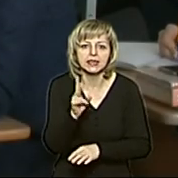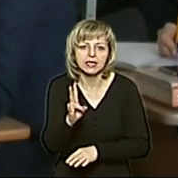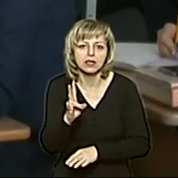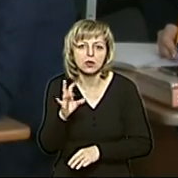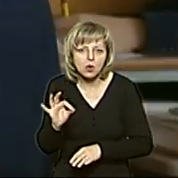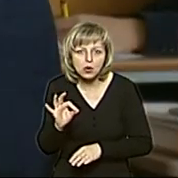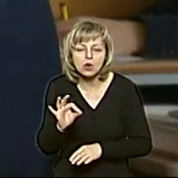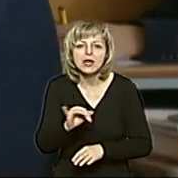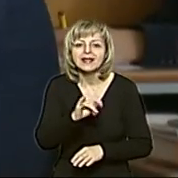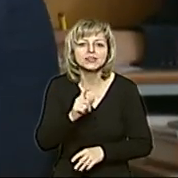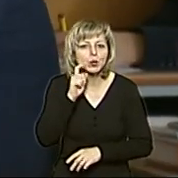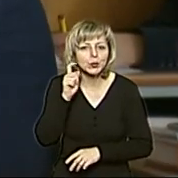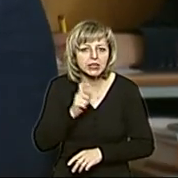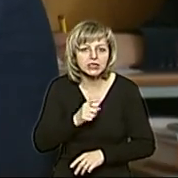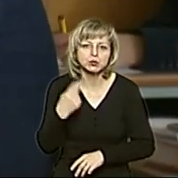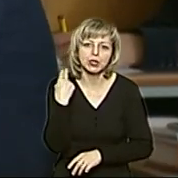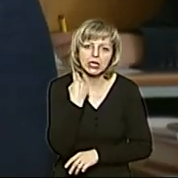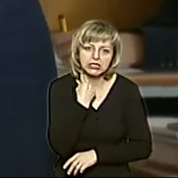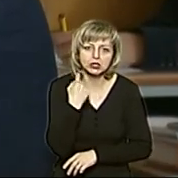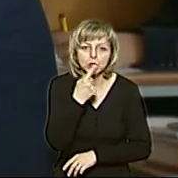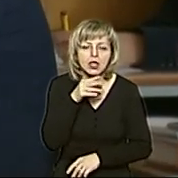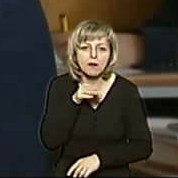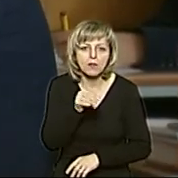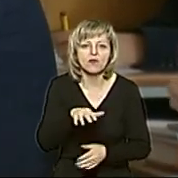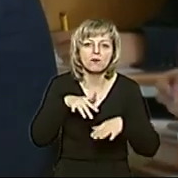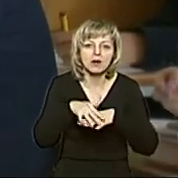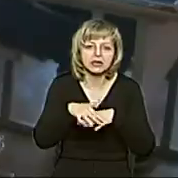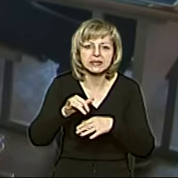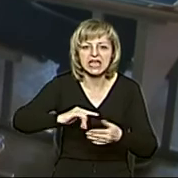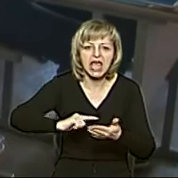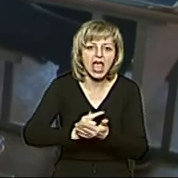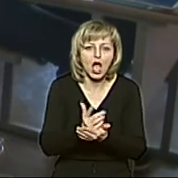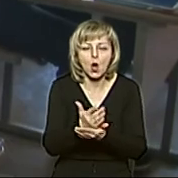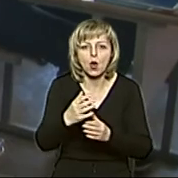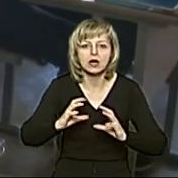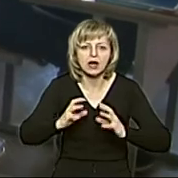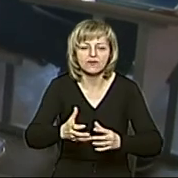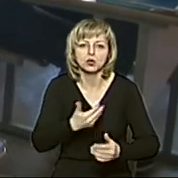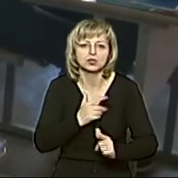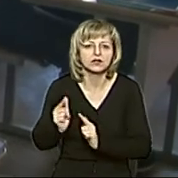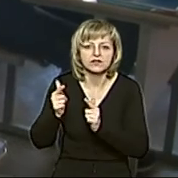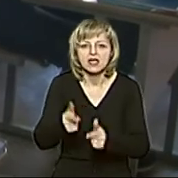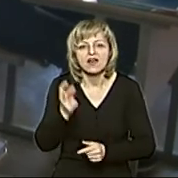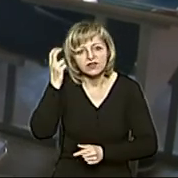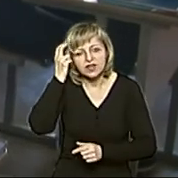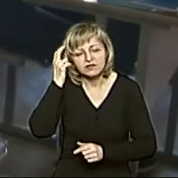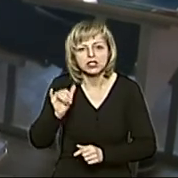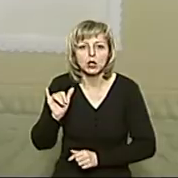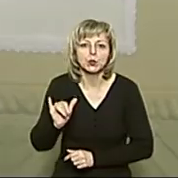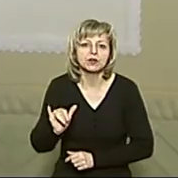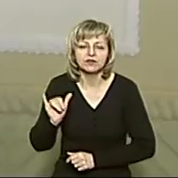незалежне оцінювання з української, англійської мов, математики та географії. Планує вступати в один із київських